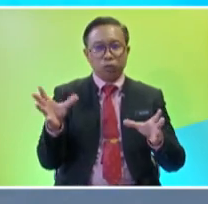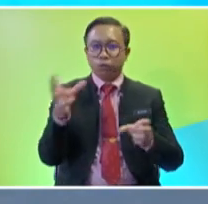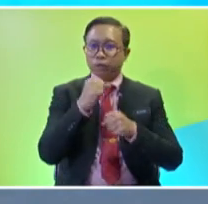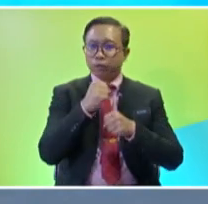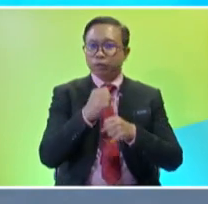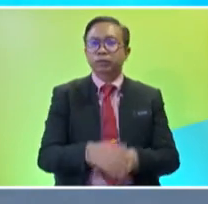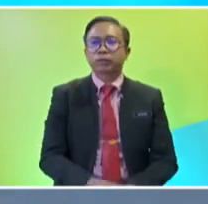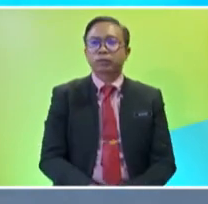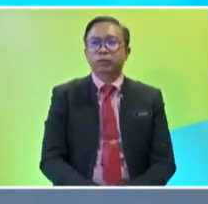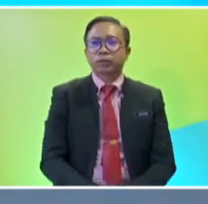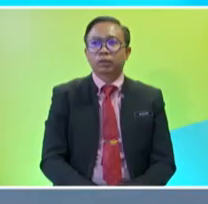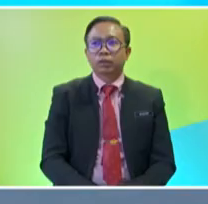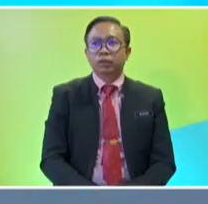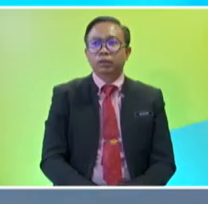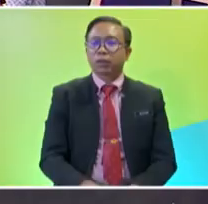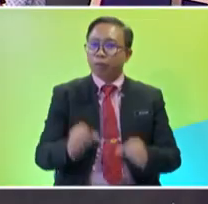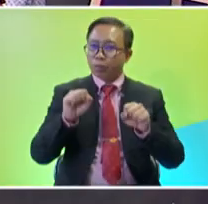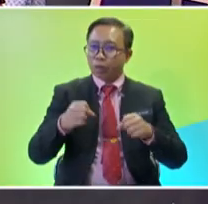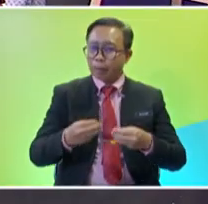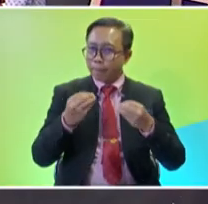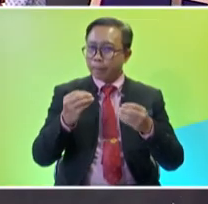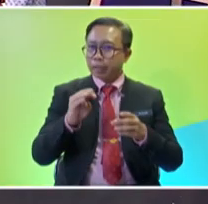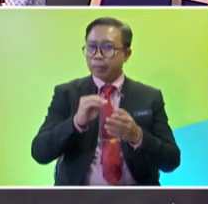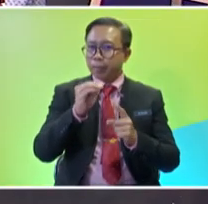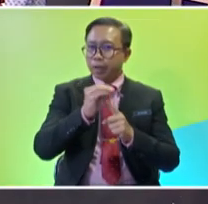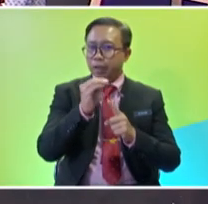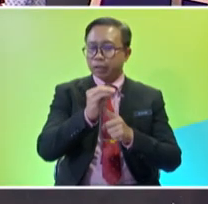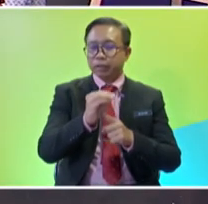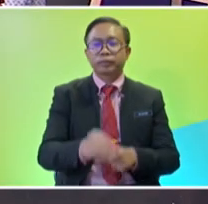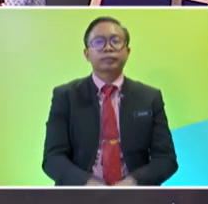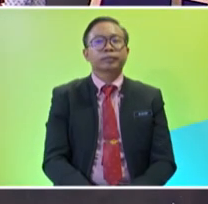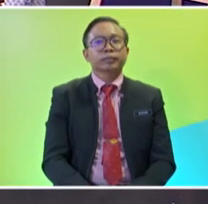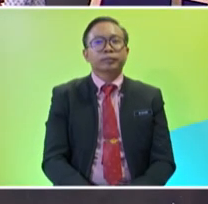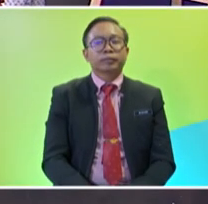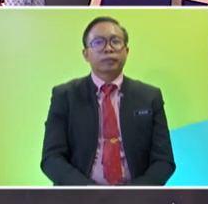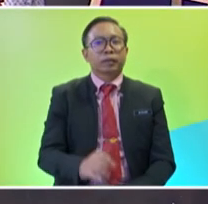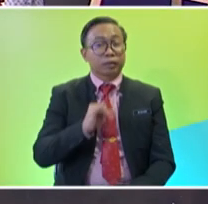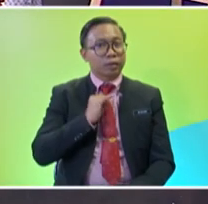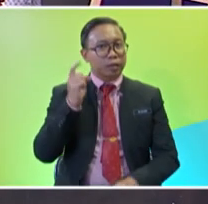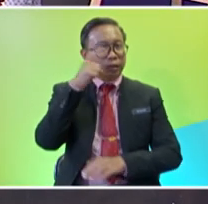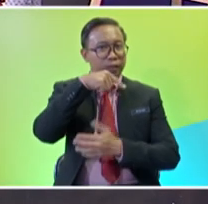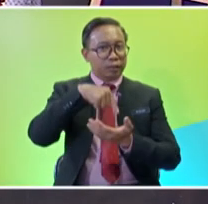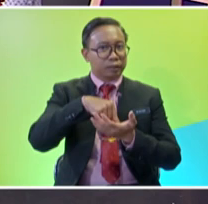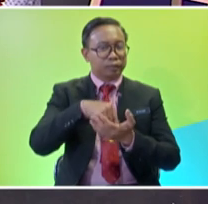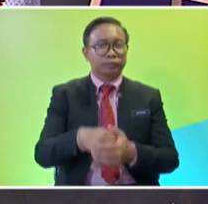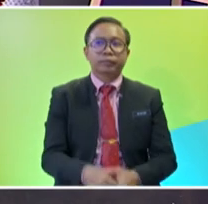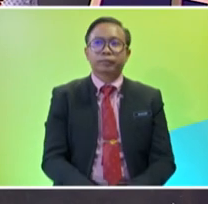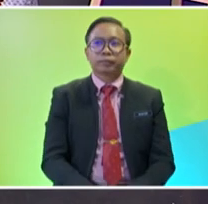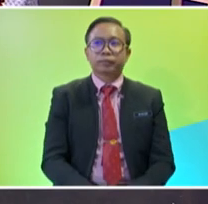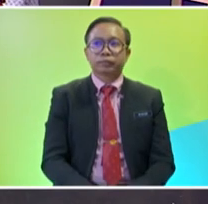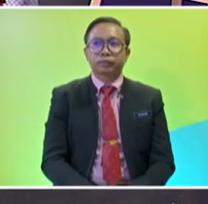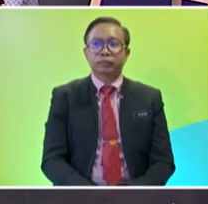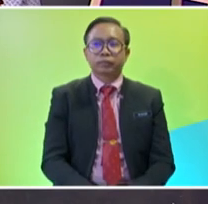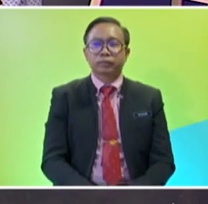kali ini mungkin si kumpulin bagi market keseluruhan Bagi EE persembahan saya pada hari ini berdasarkan ini